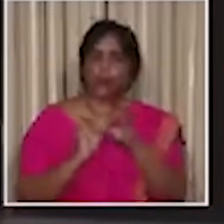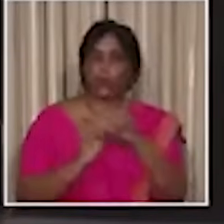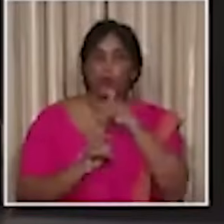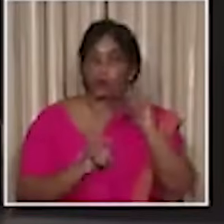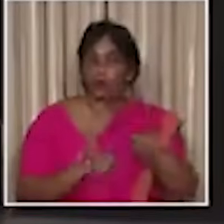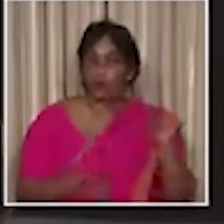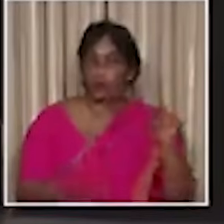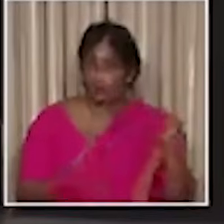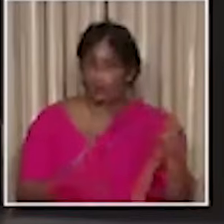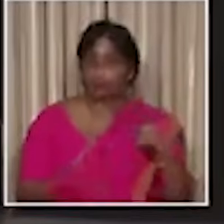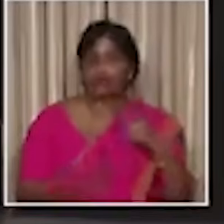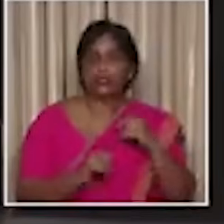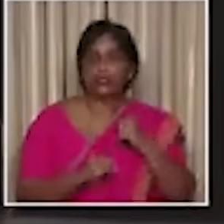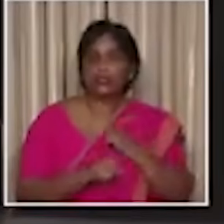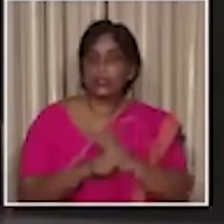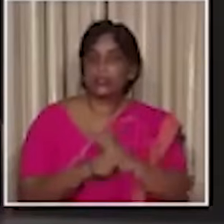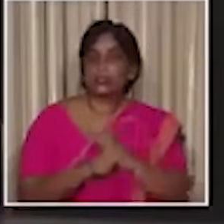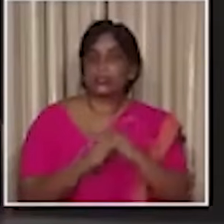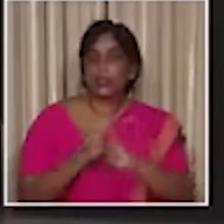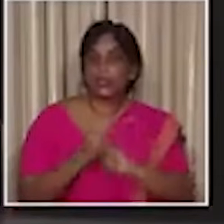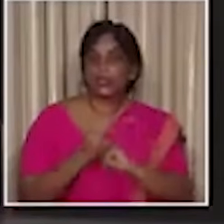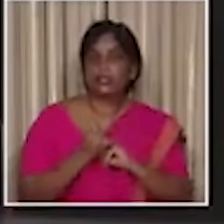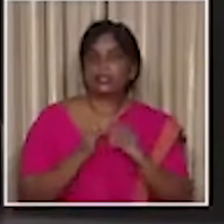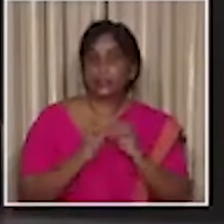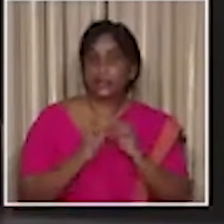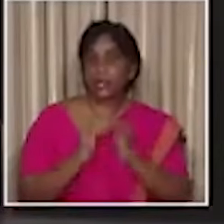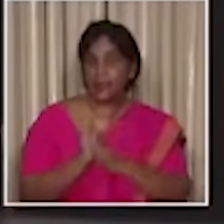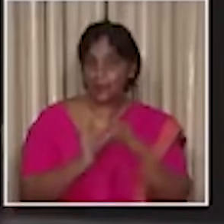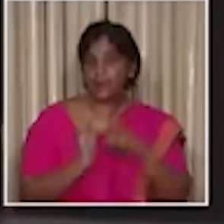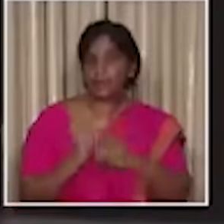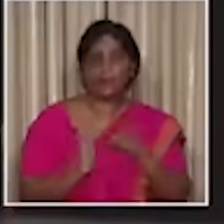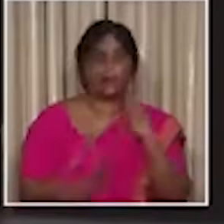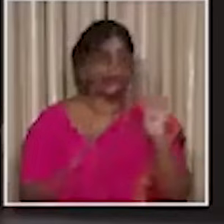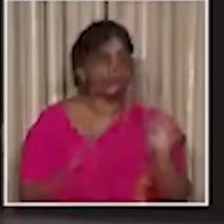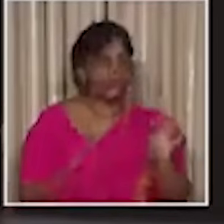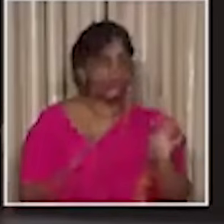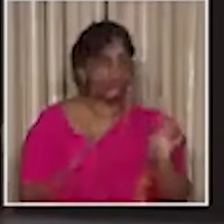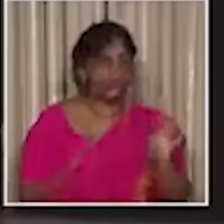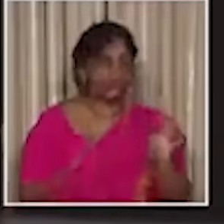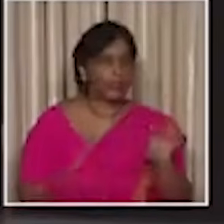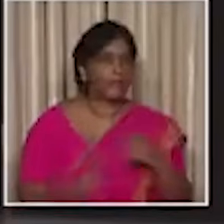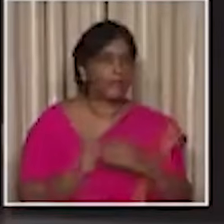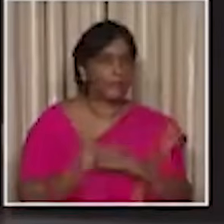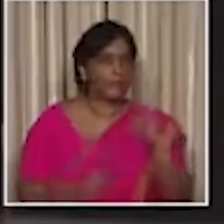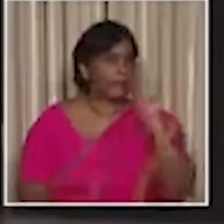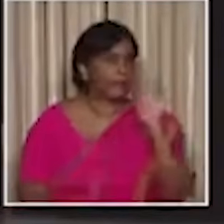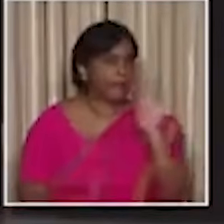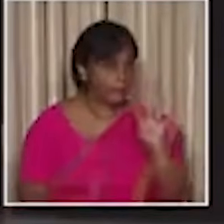එක්ක GFSIM B එකේ වාර්තාවේ තියෙනවා මිලියන 24 මිලියන